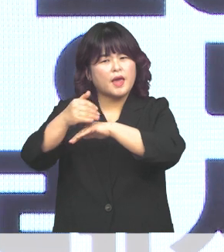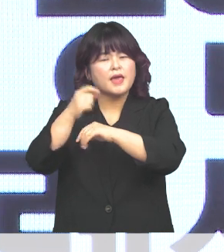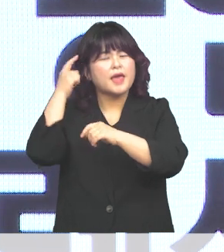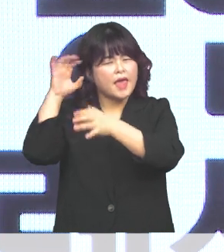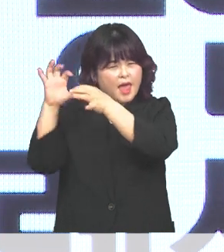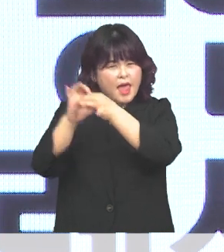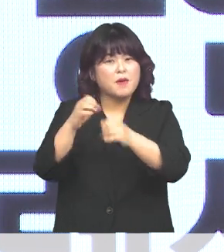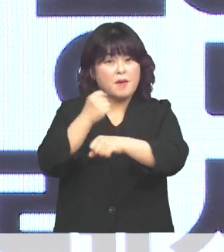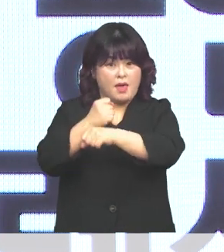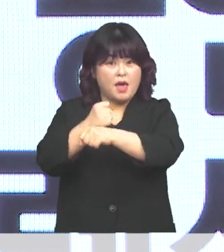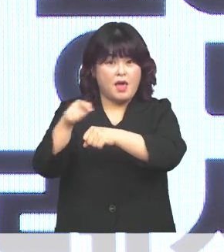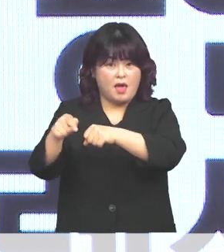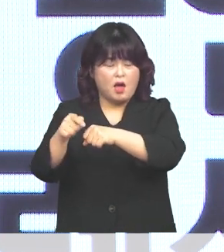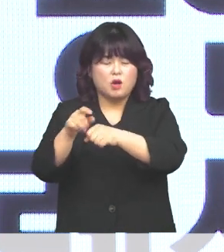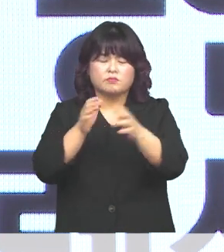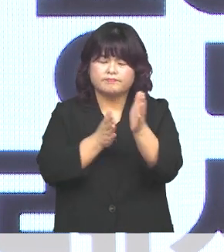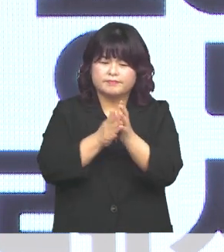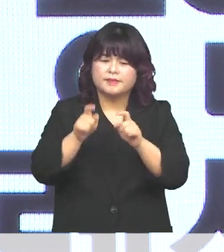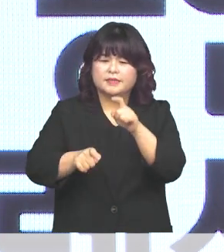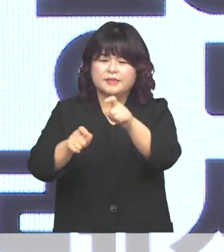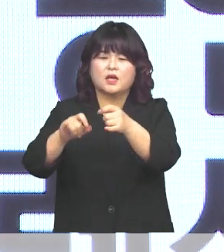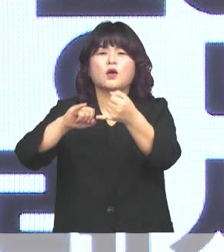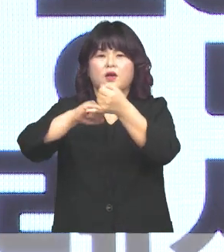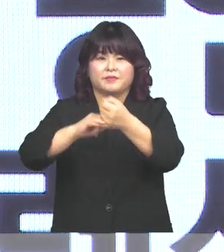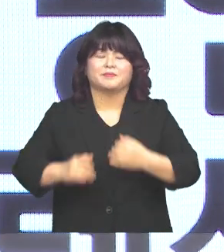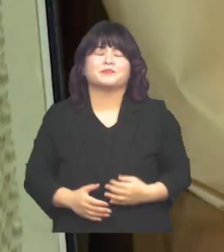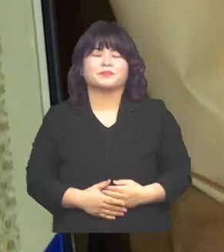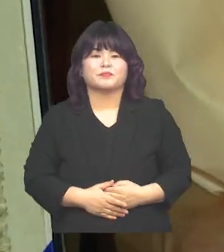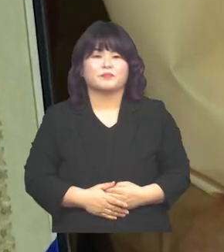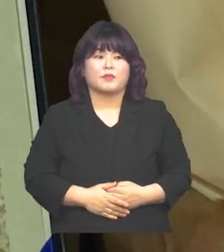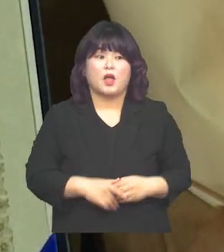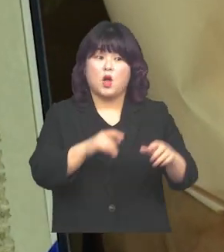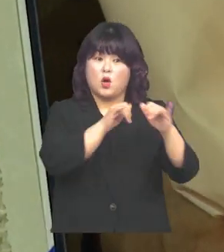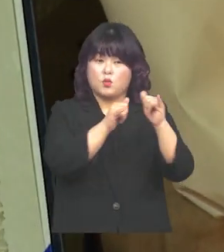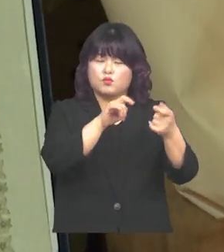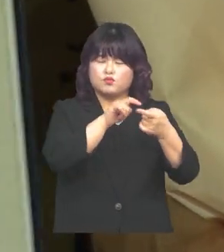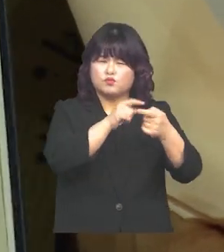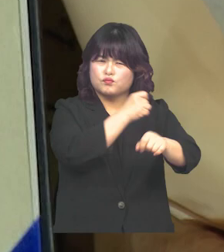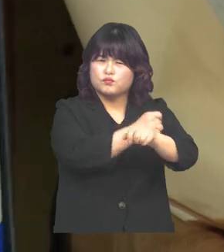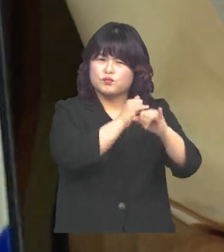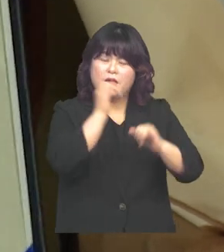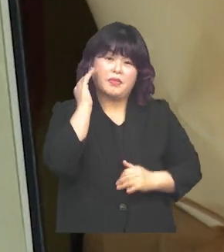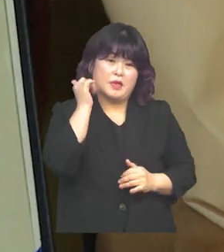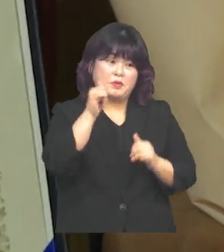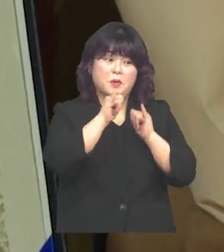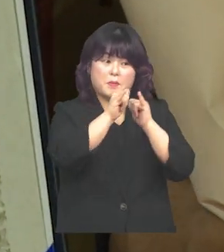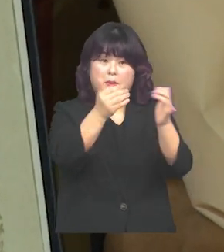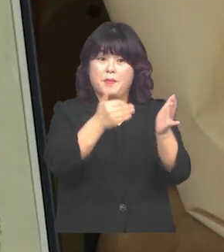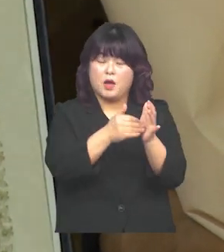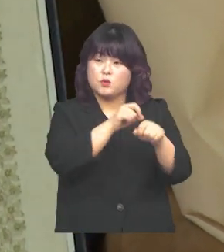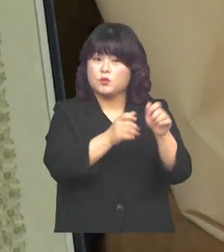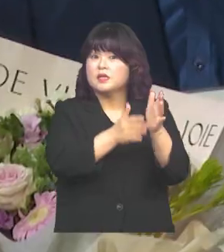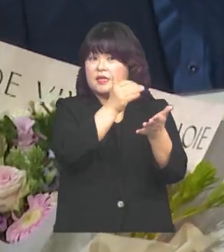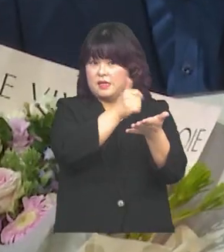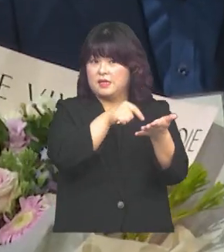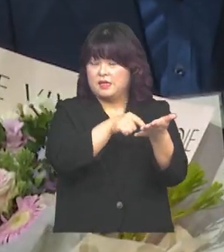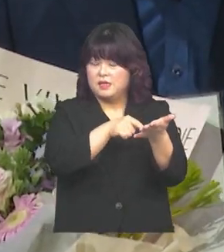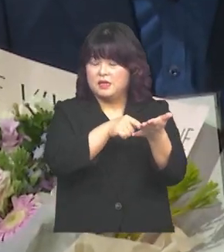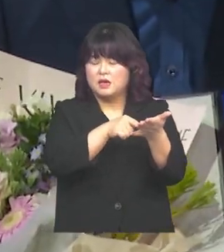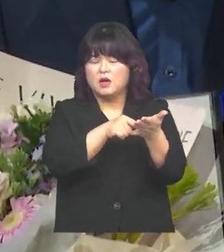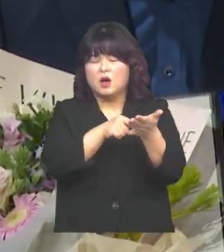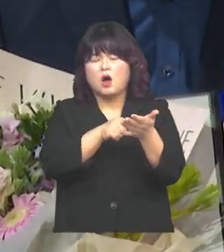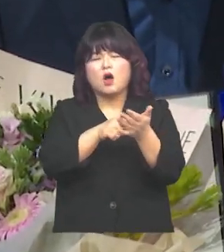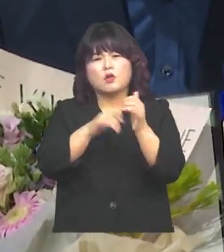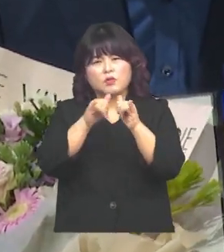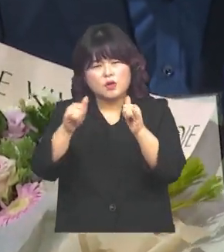계속 개발해서 시행을 하도록 하겠습니다. 인구정책 유공부문 대통령상을 수상한 용인특례시는 인구